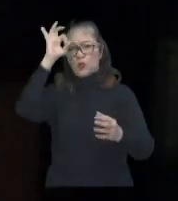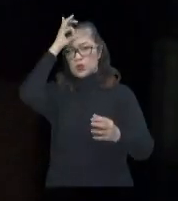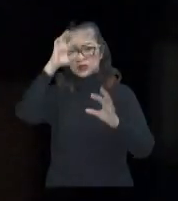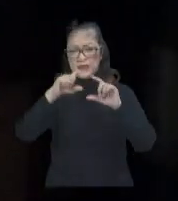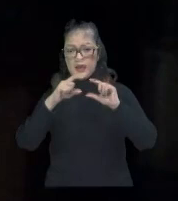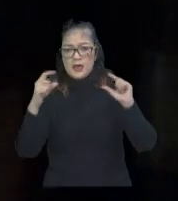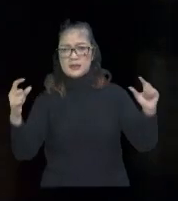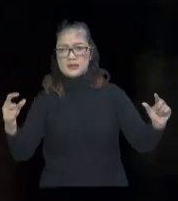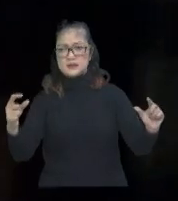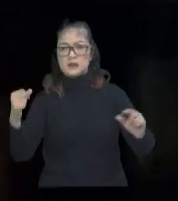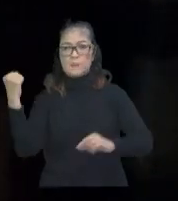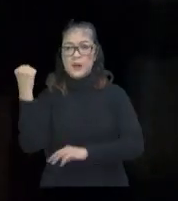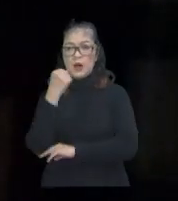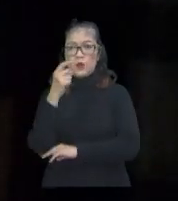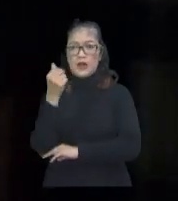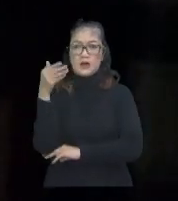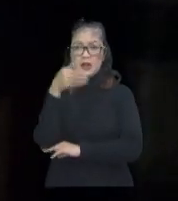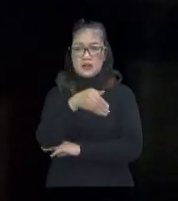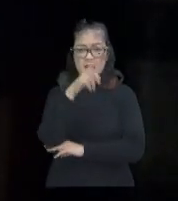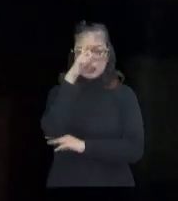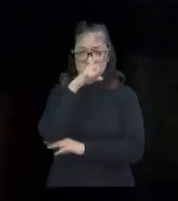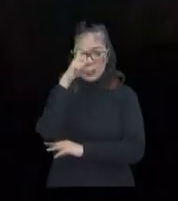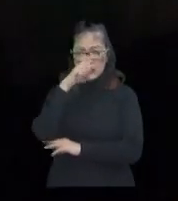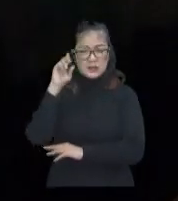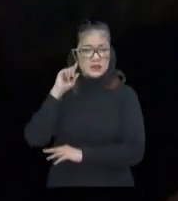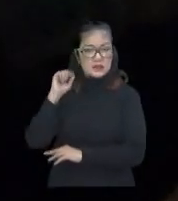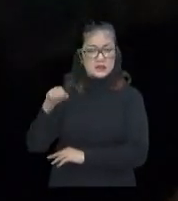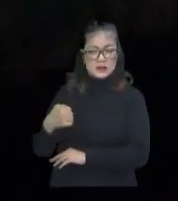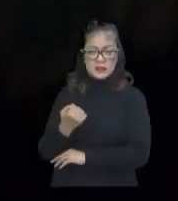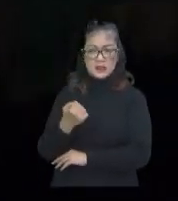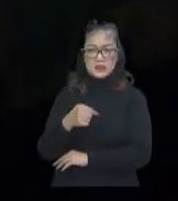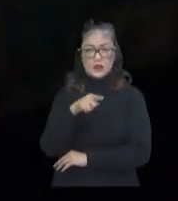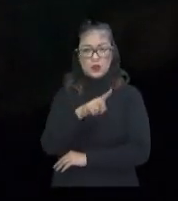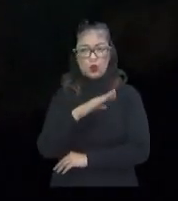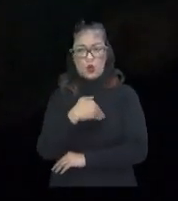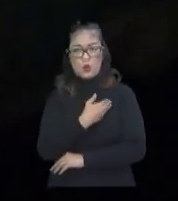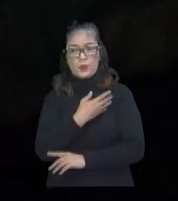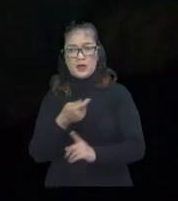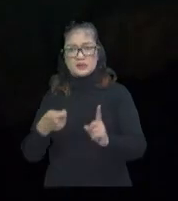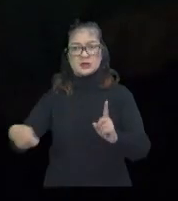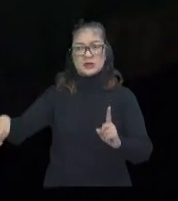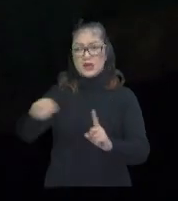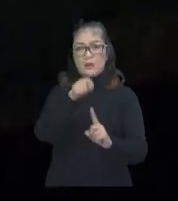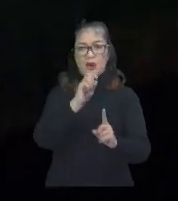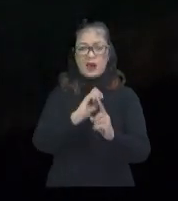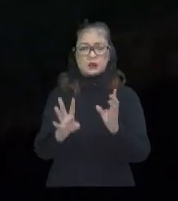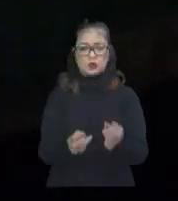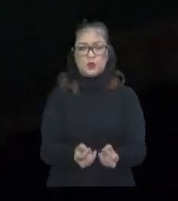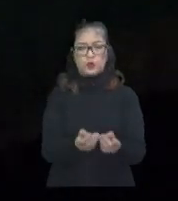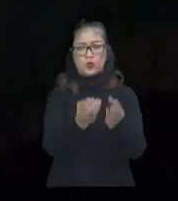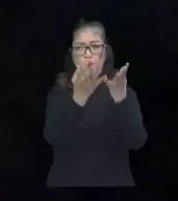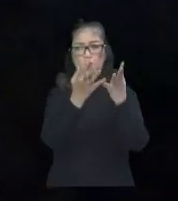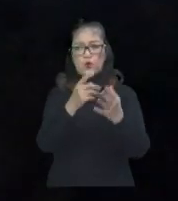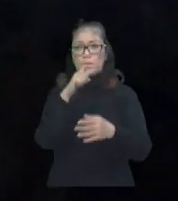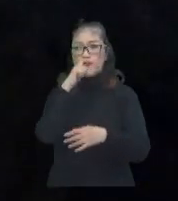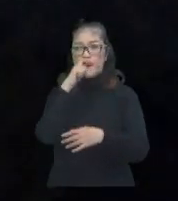pelaku R yang datang mencari istrinya langsung menyiramkan bensin pada korban dan langsung menyulutnya. Ayah korban yang berada di rumah